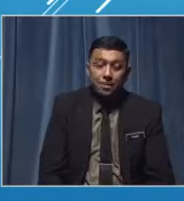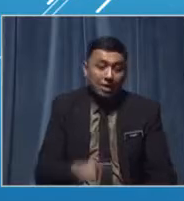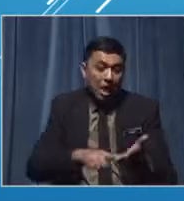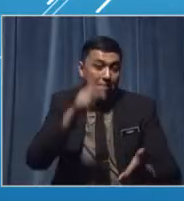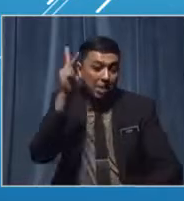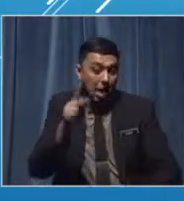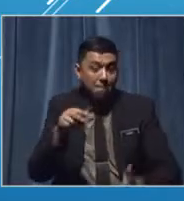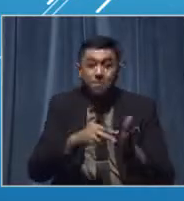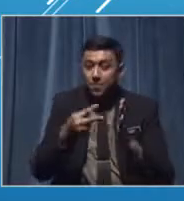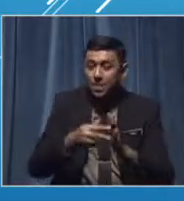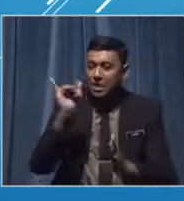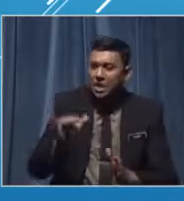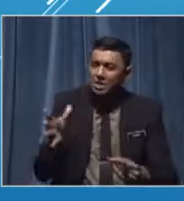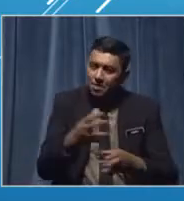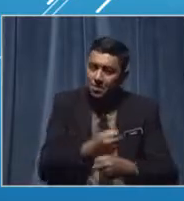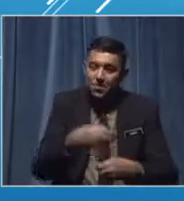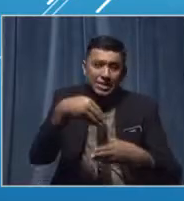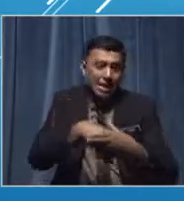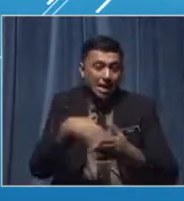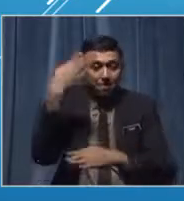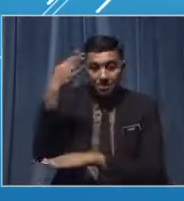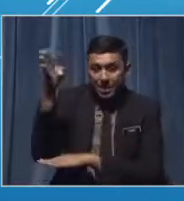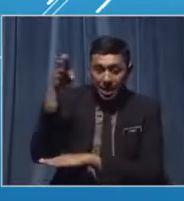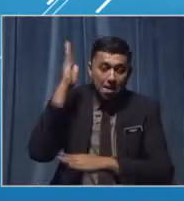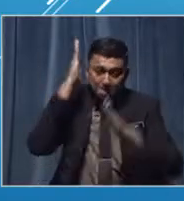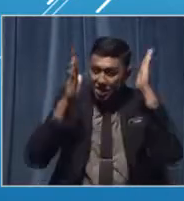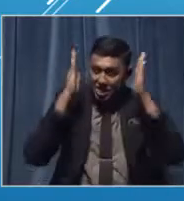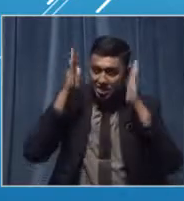Apakah maksud yang terdapat dalam bendera Malaysia?